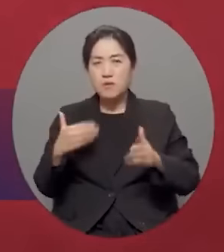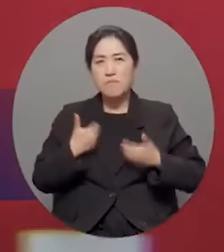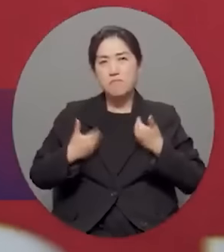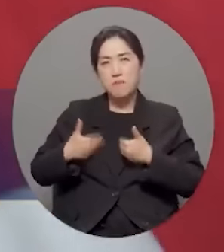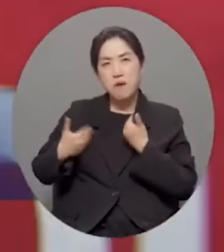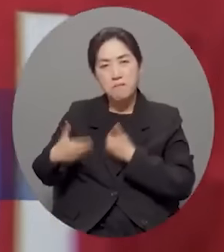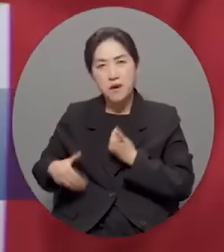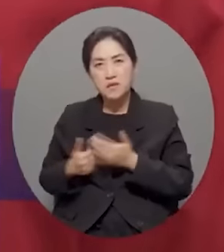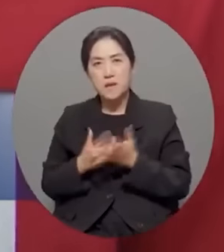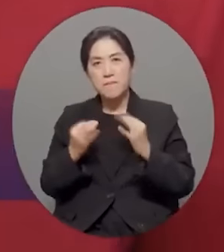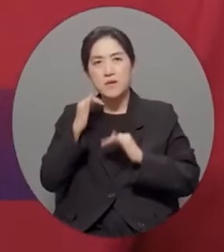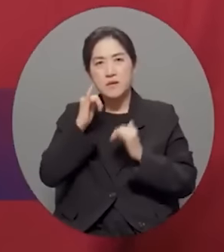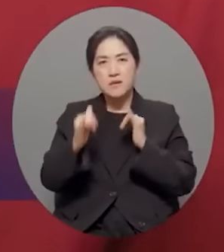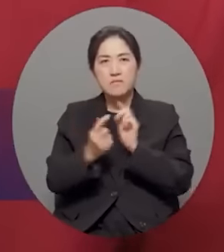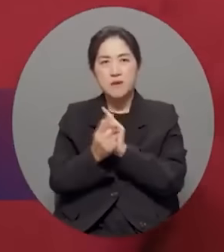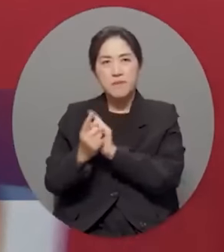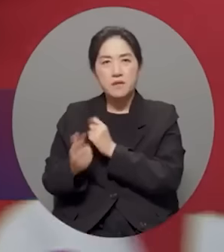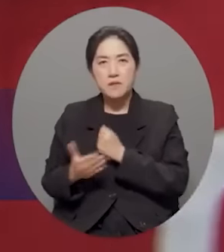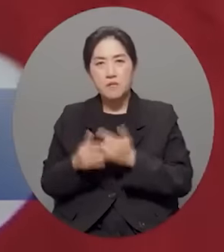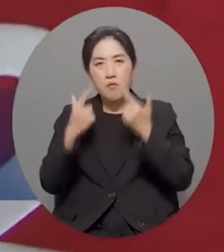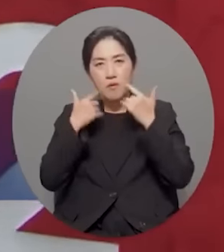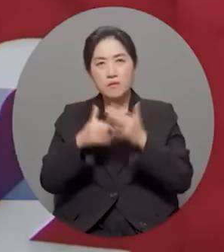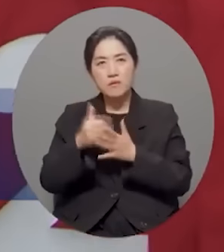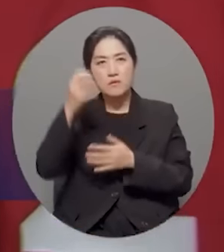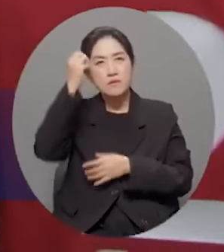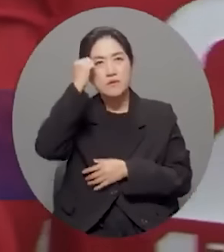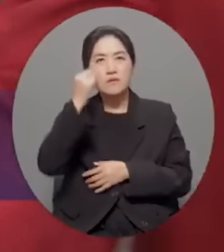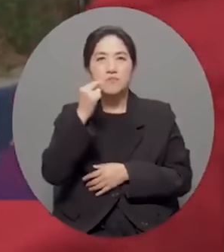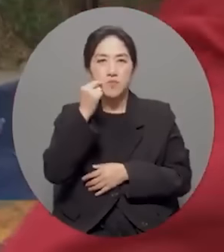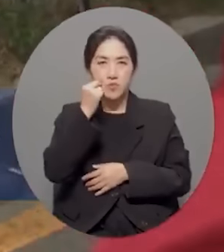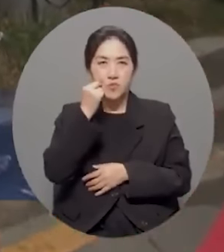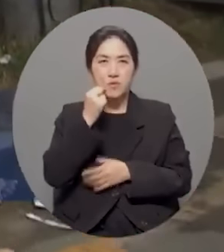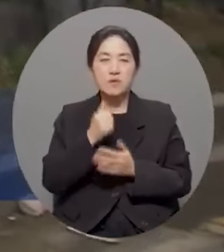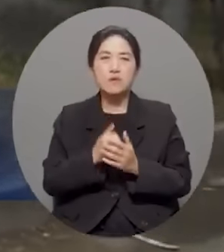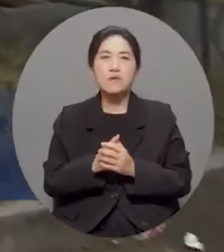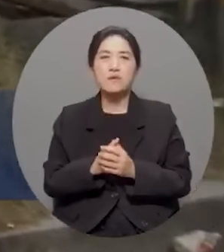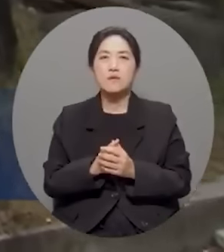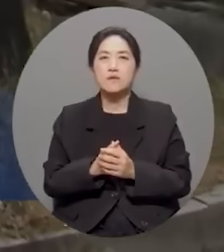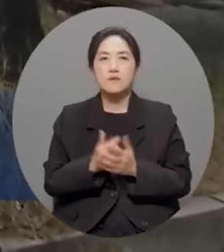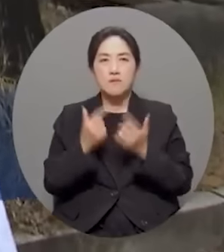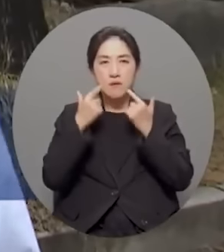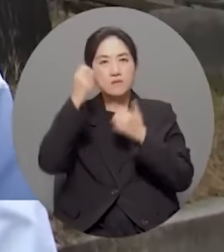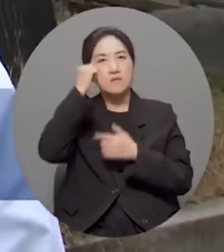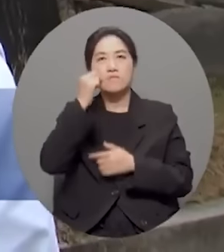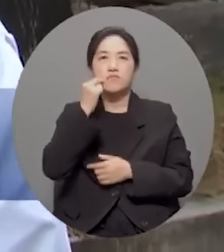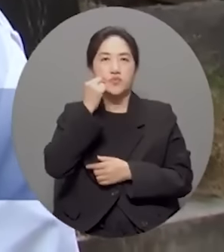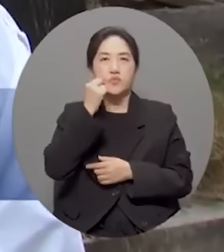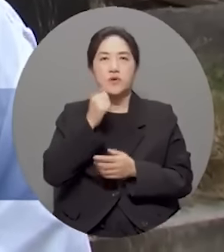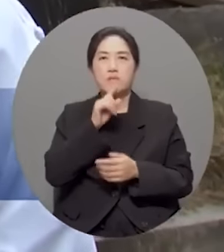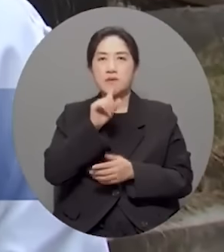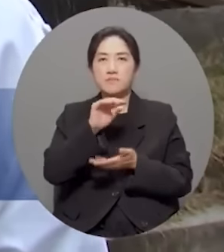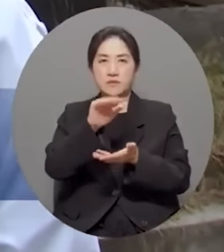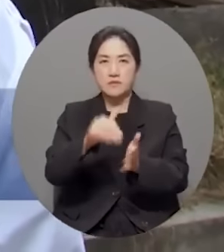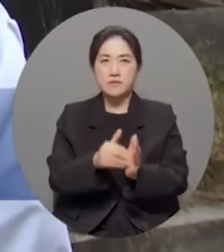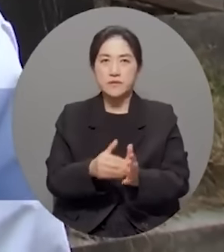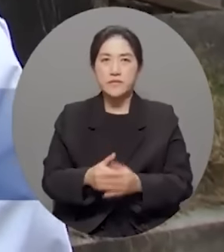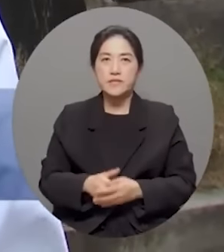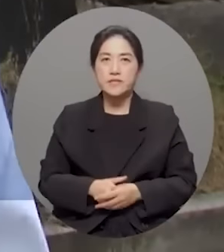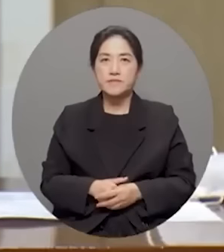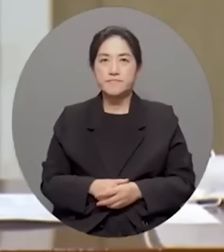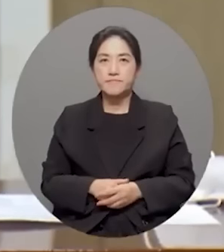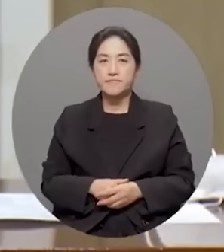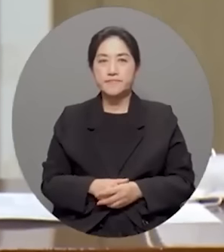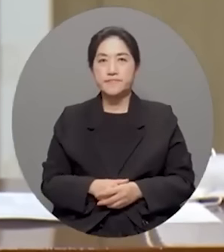바쁘게 지내고 많은 사람들 만나기 때문에 괜찮아요. 만나기 때문에 정확하게 그런 걸 기억을 할 수가 없다고 말씀을 드린